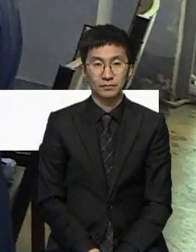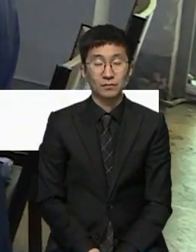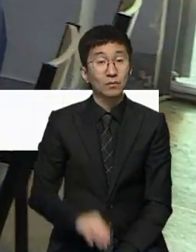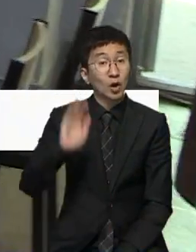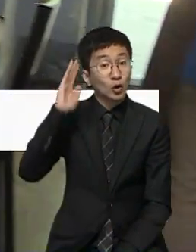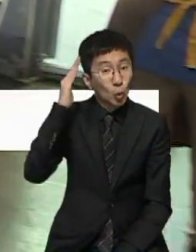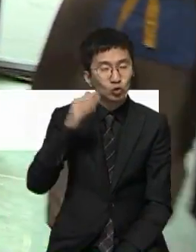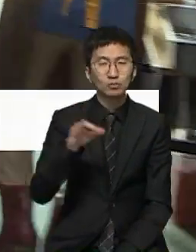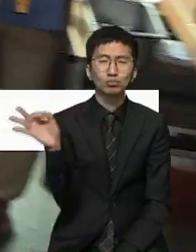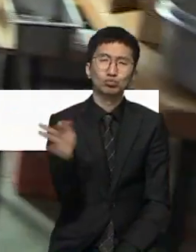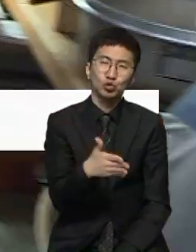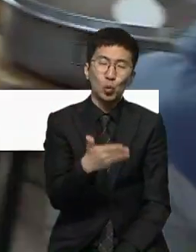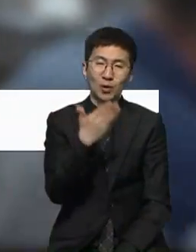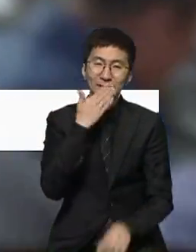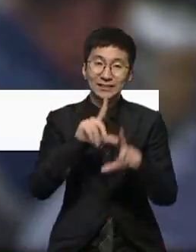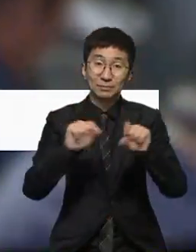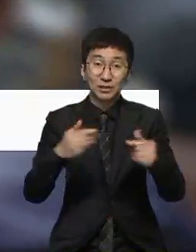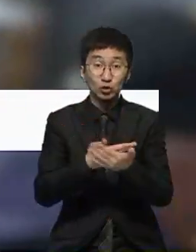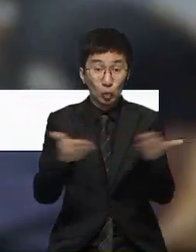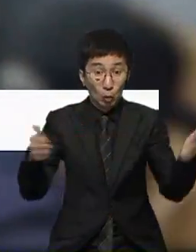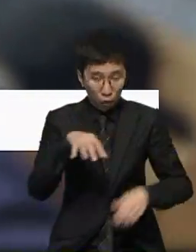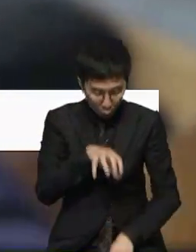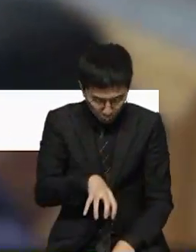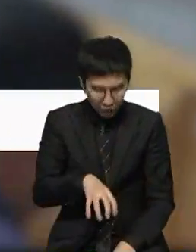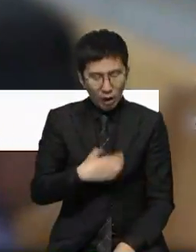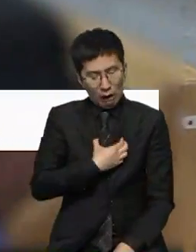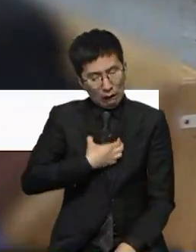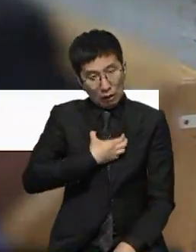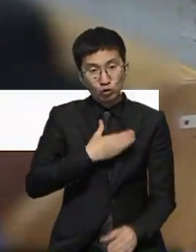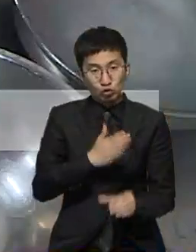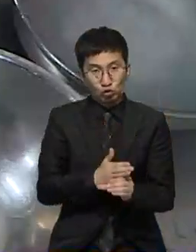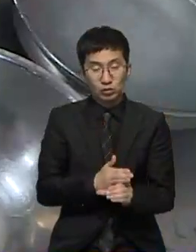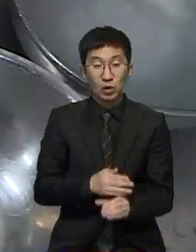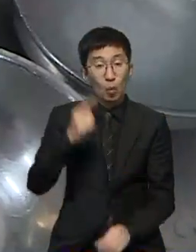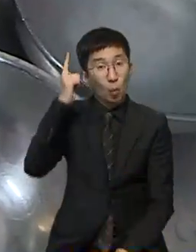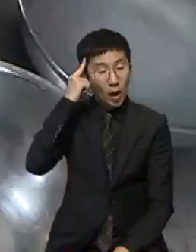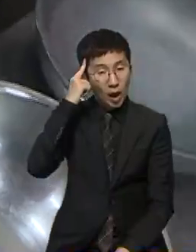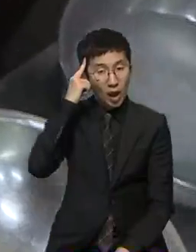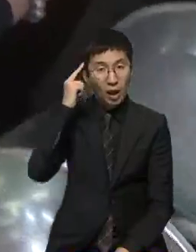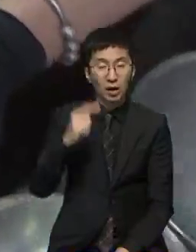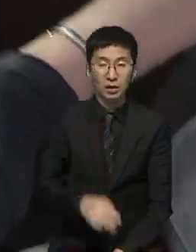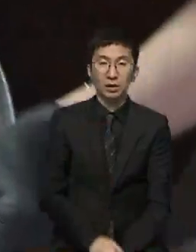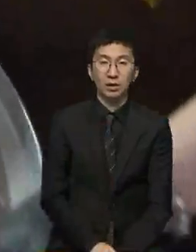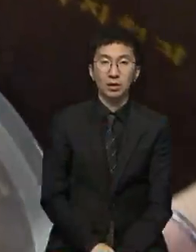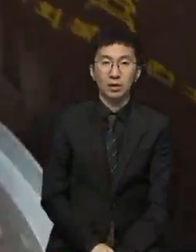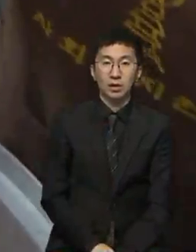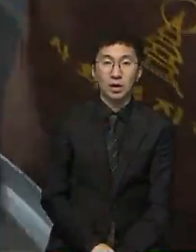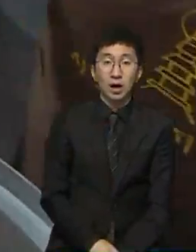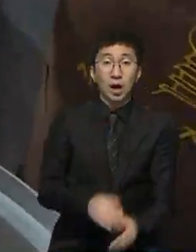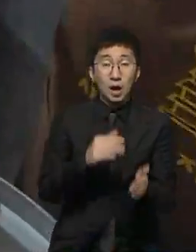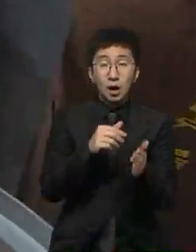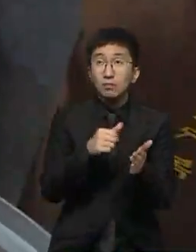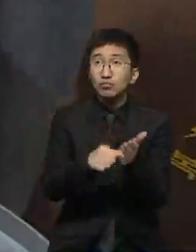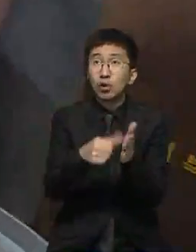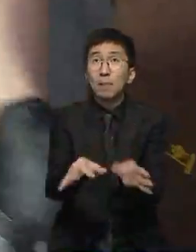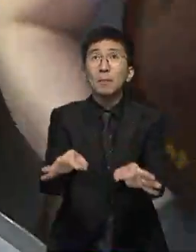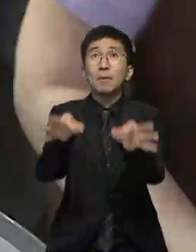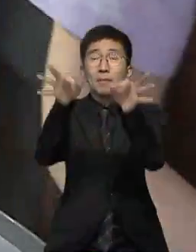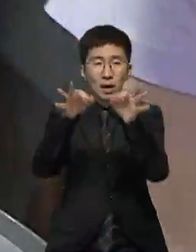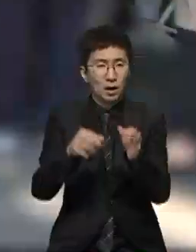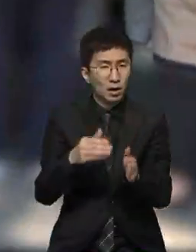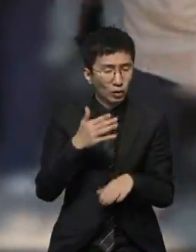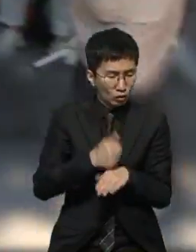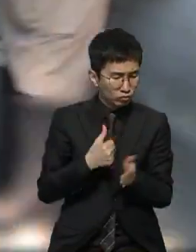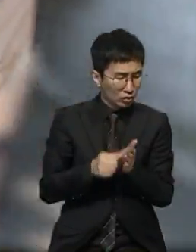최근 무료급식소들은 고민이 커졌습니다. 물가가 너무 뛰어서 넉넉하게 음식을 준비하는 게 힘들어졌기